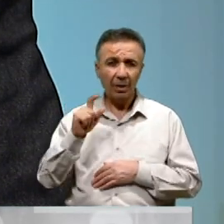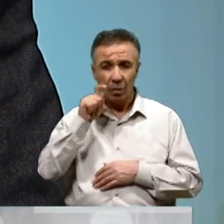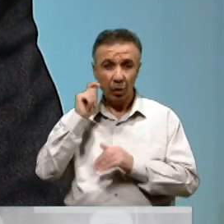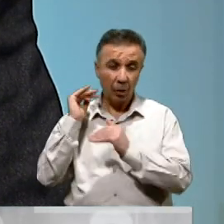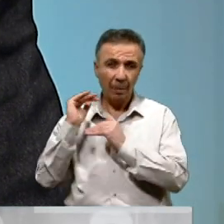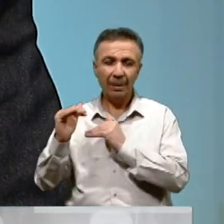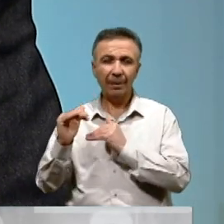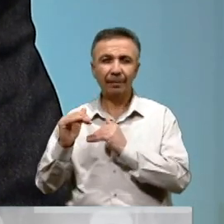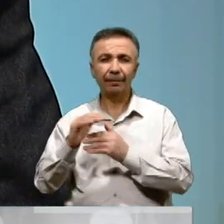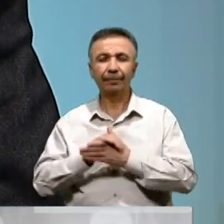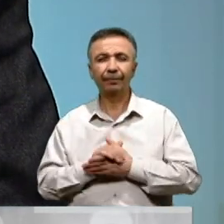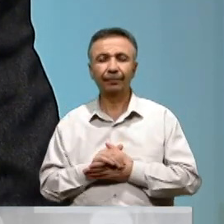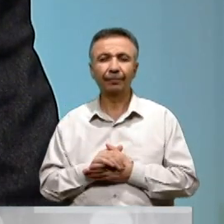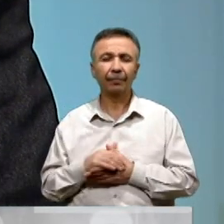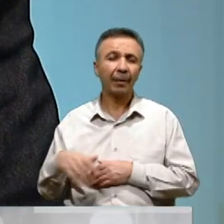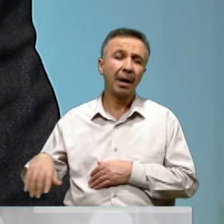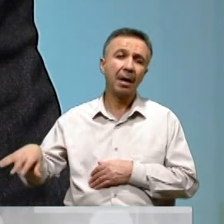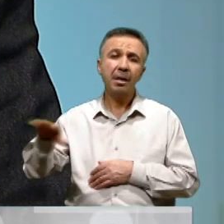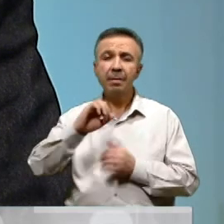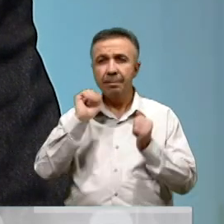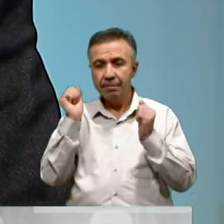ümmete, millete hep beraber